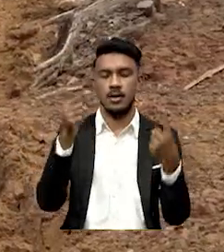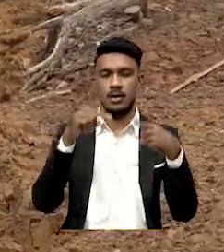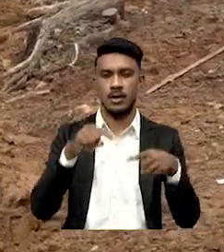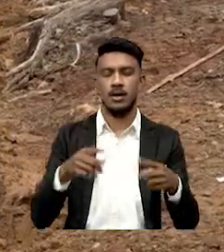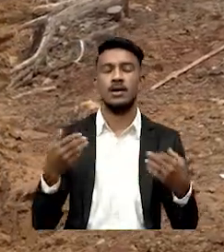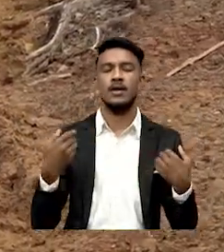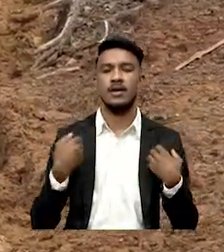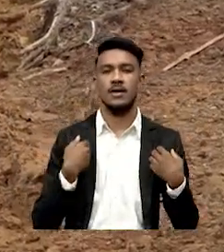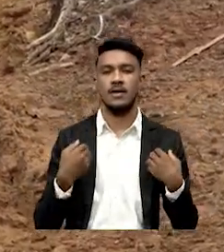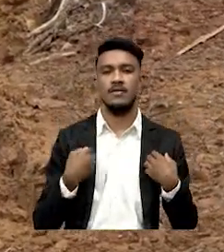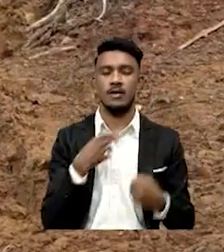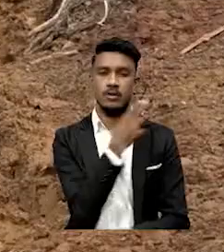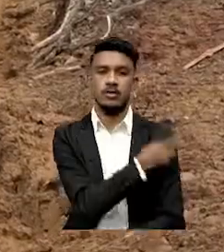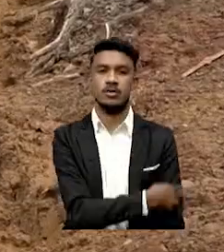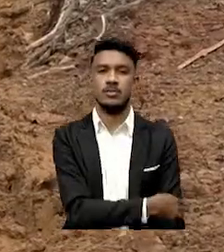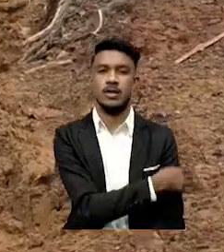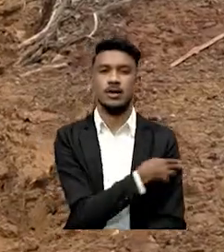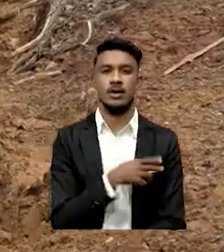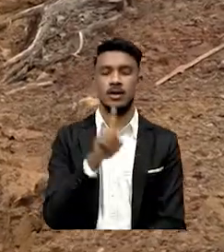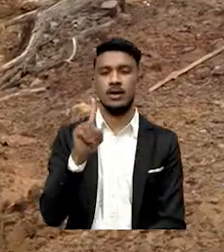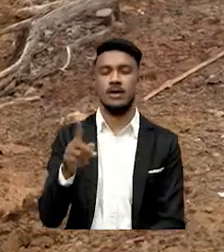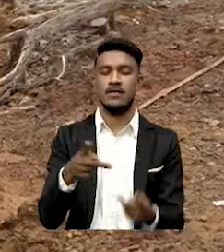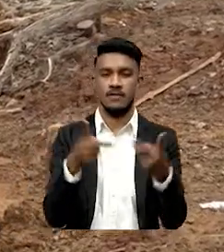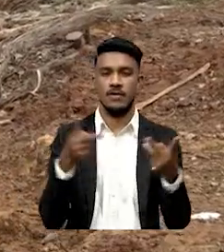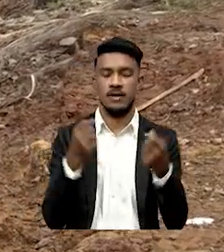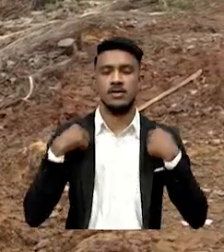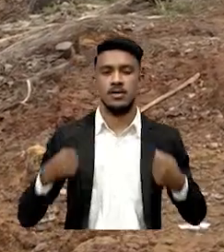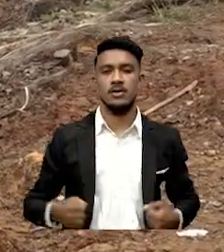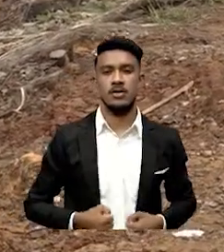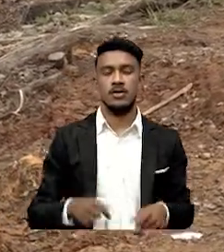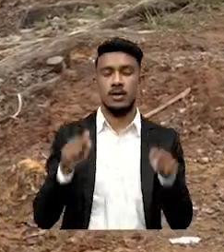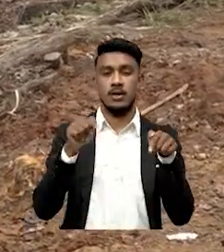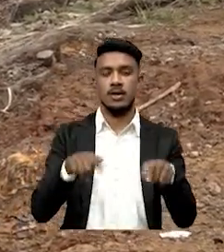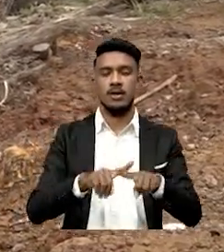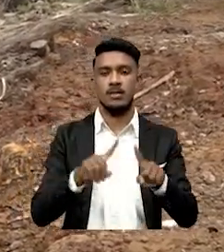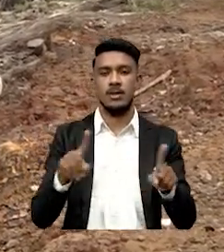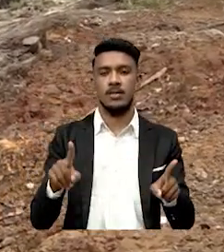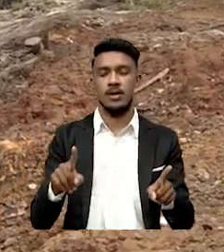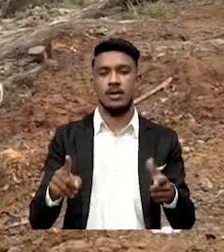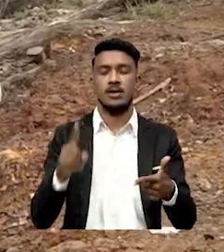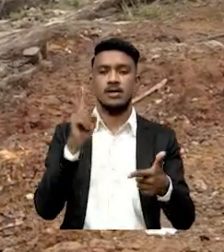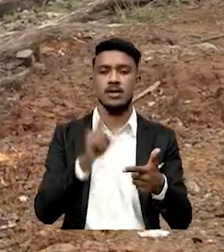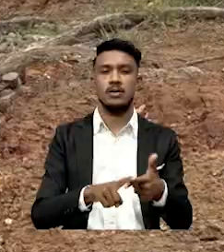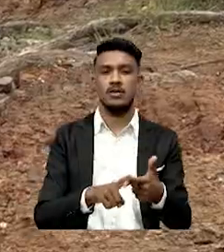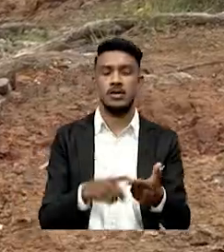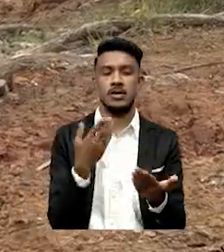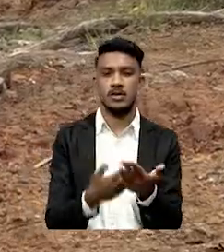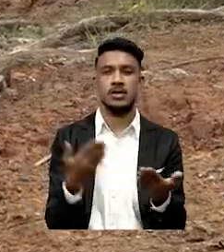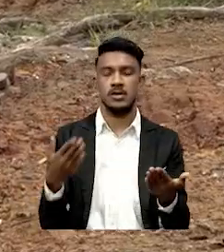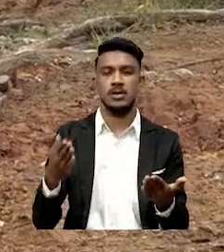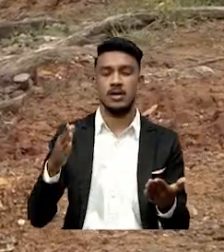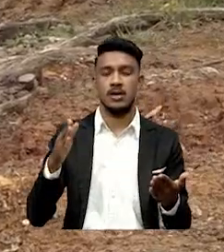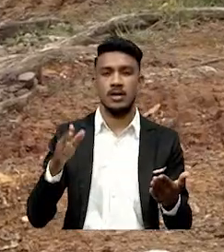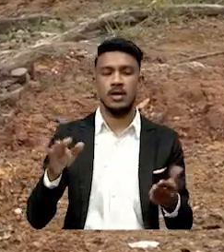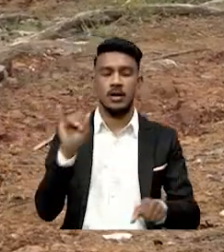mos hospital irane, sentro saúde fatin irane duni. Segundo maka kami nesta saun semuris, domingo domingo amu